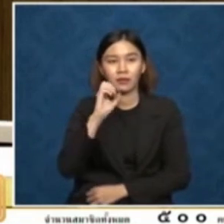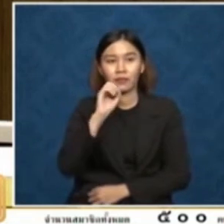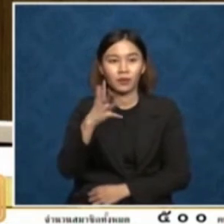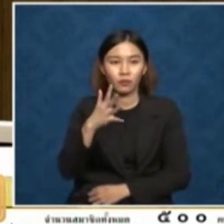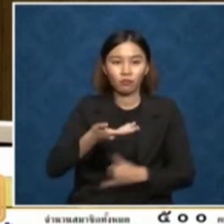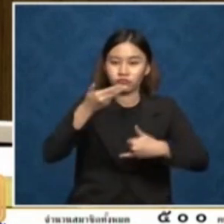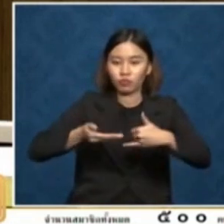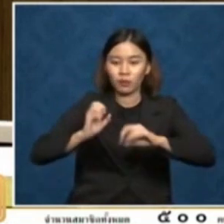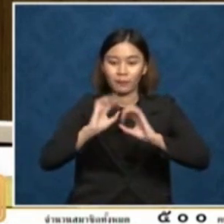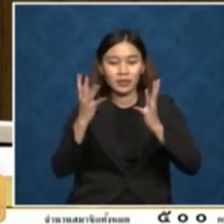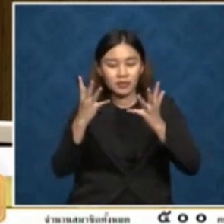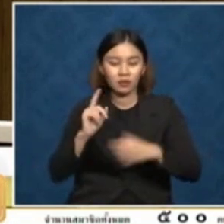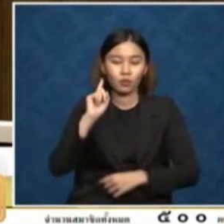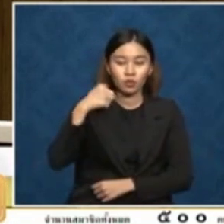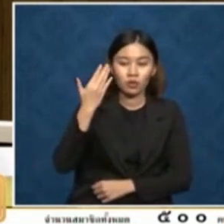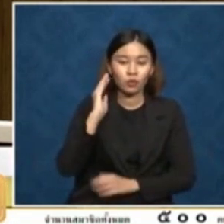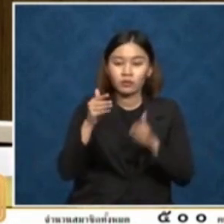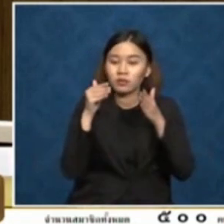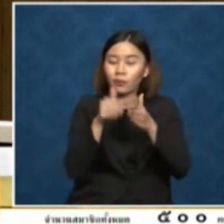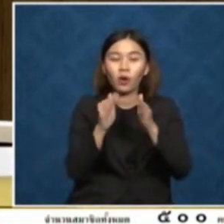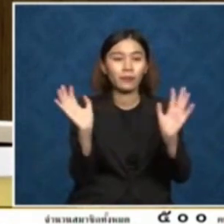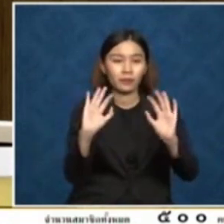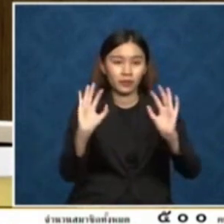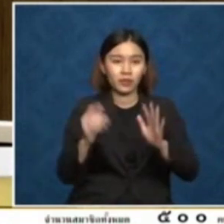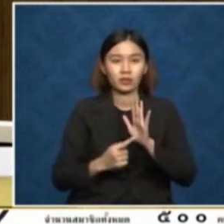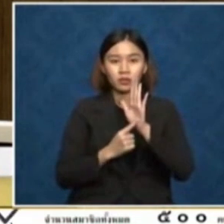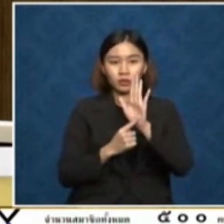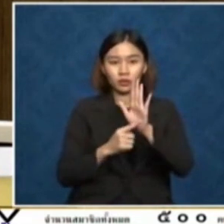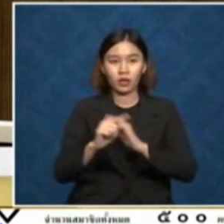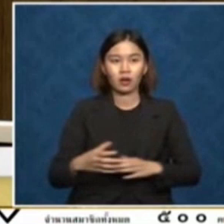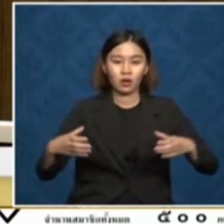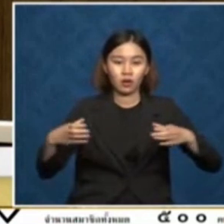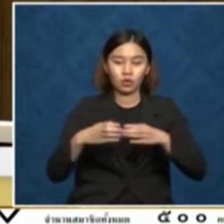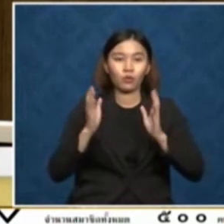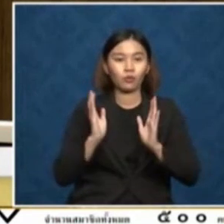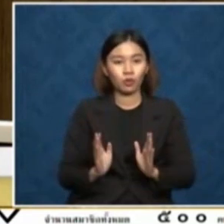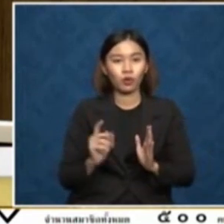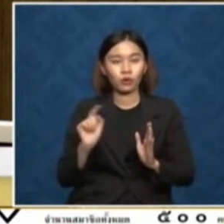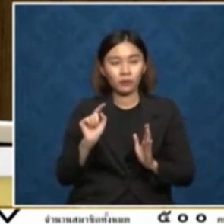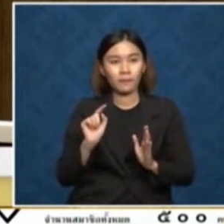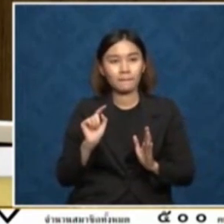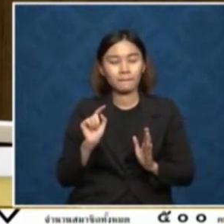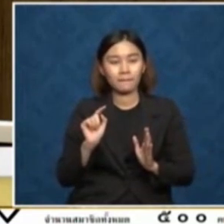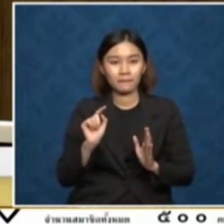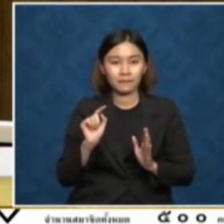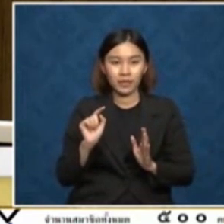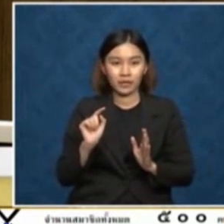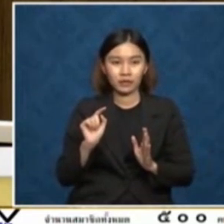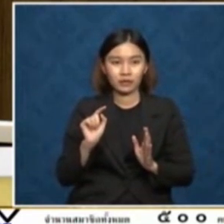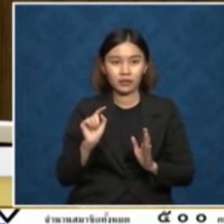ะไม่มีอัตลักษณ์ที่เป็นชายหรือมีอัตลักษณ์ที่เป็นหญิงตัวอย่างเช่นกลุ่มบุคคล non-binary นะคะ